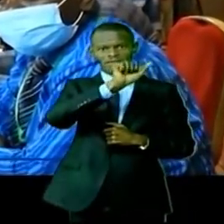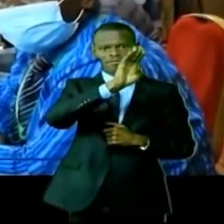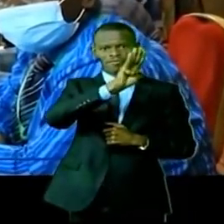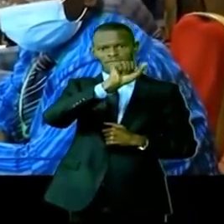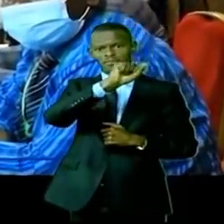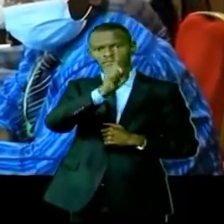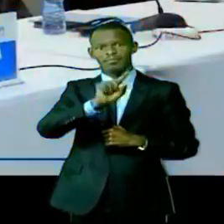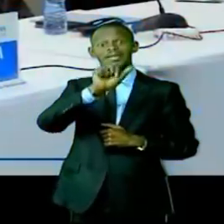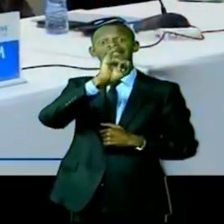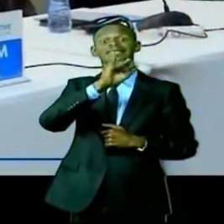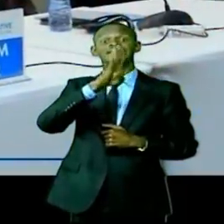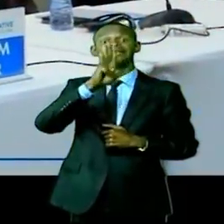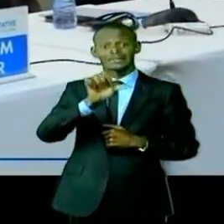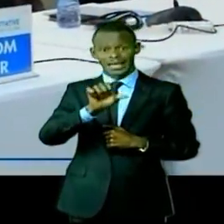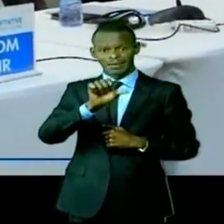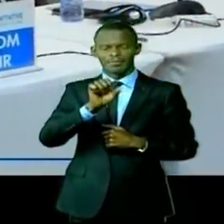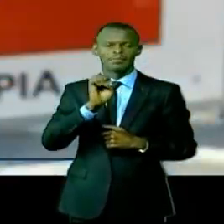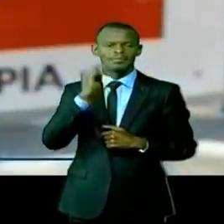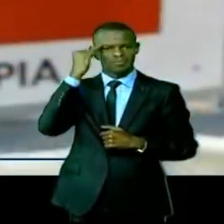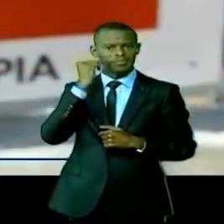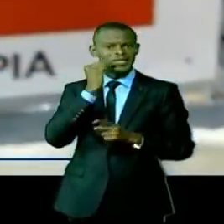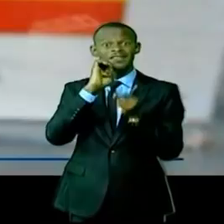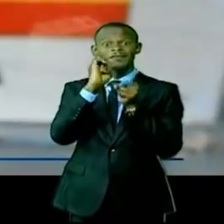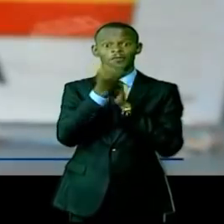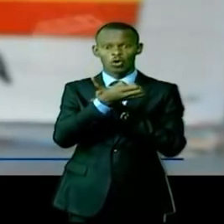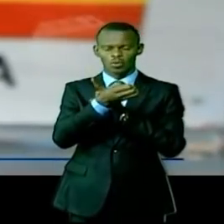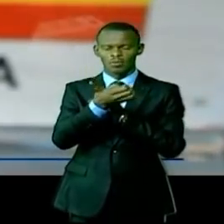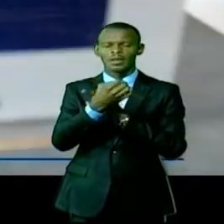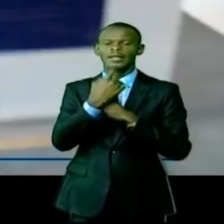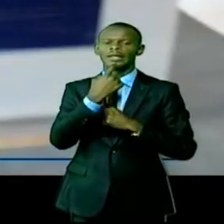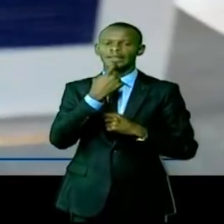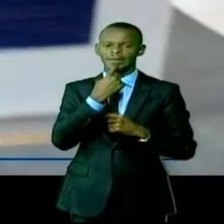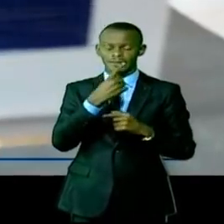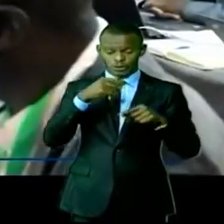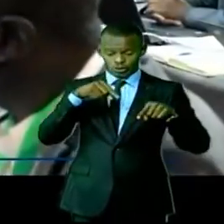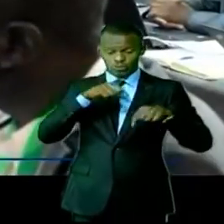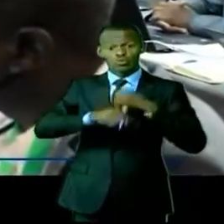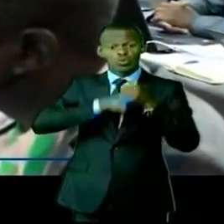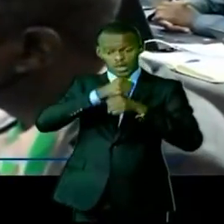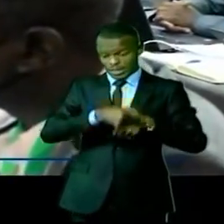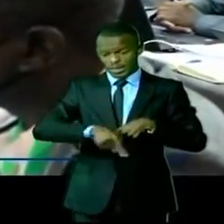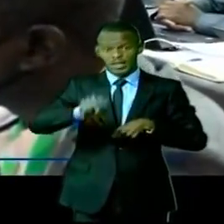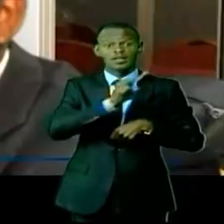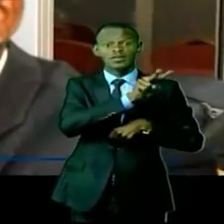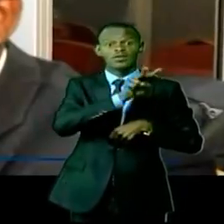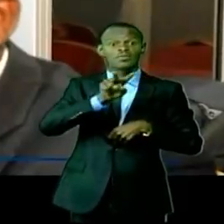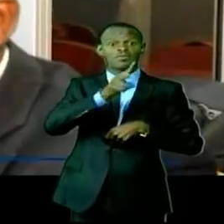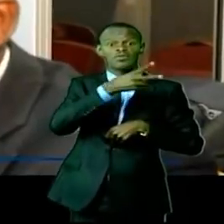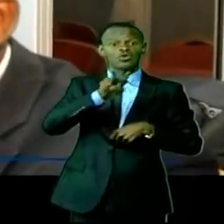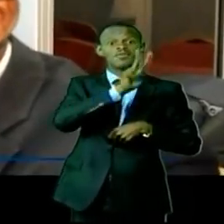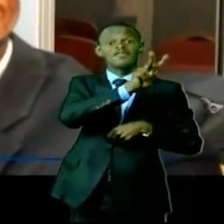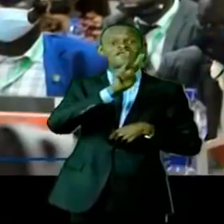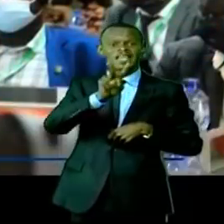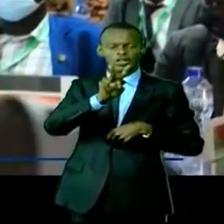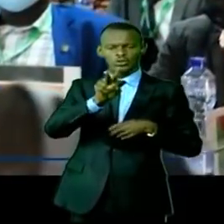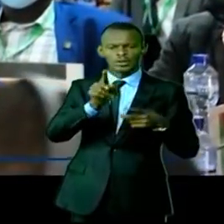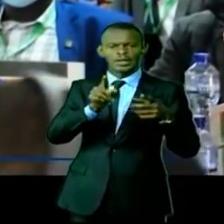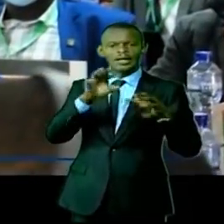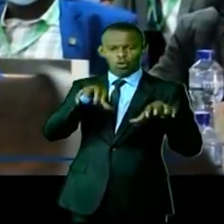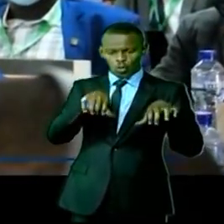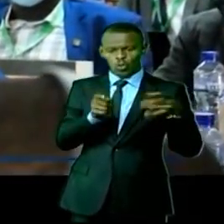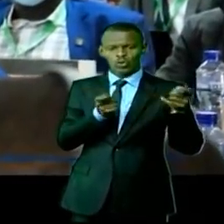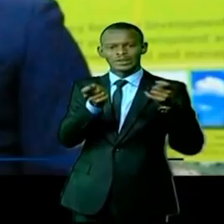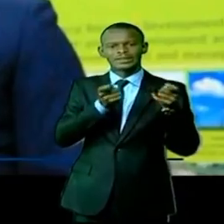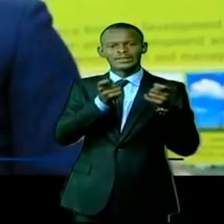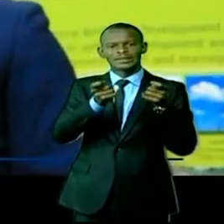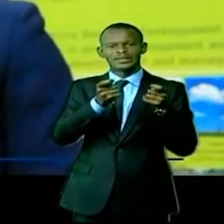2022 la présidence du Conseil des ministres des pays riverains du fleuve Nil. Elle préside également la présidence du conseil consultatif